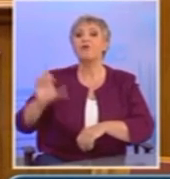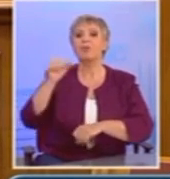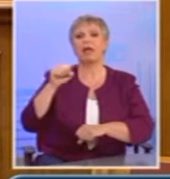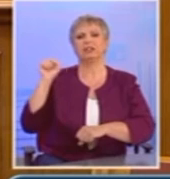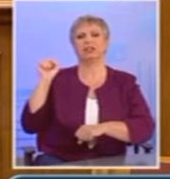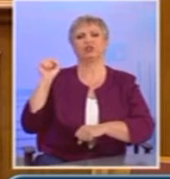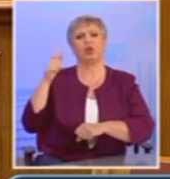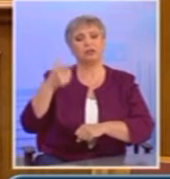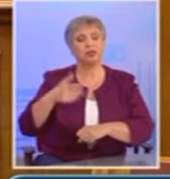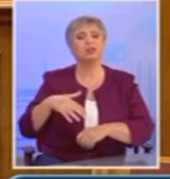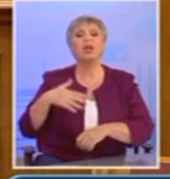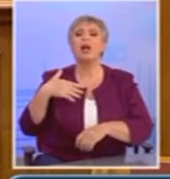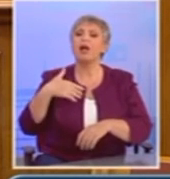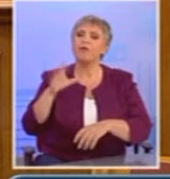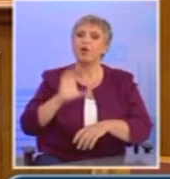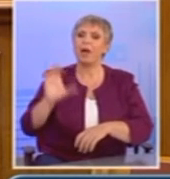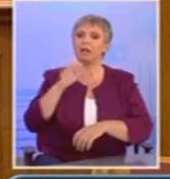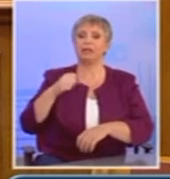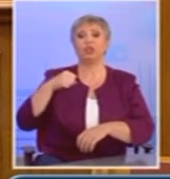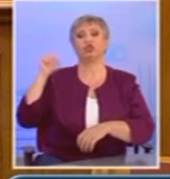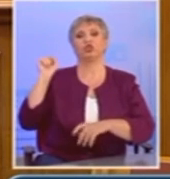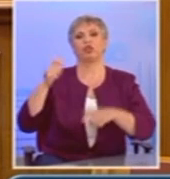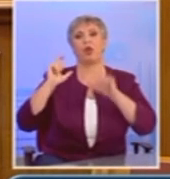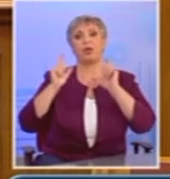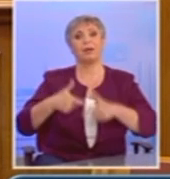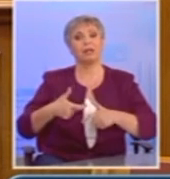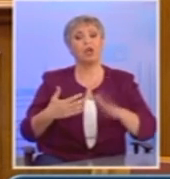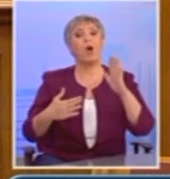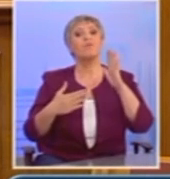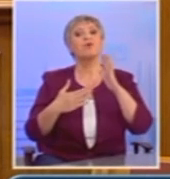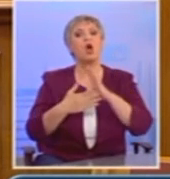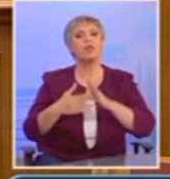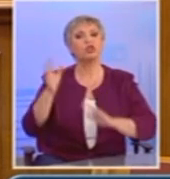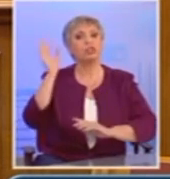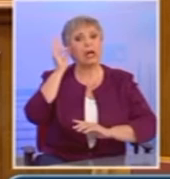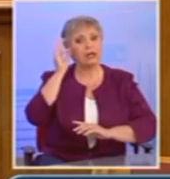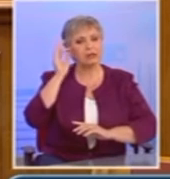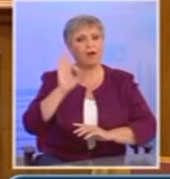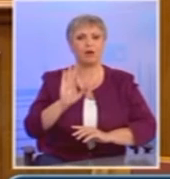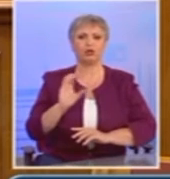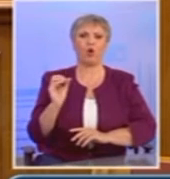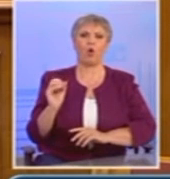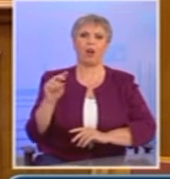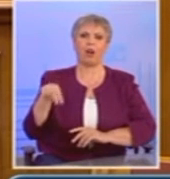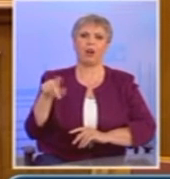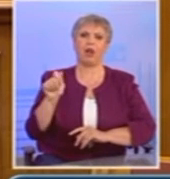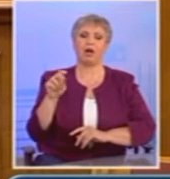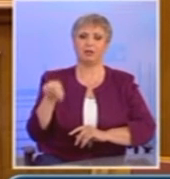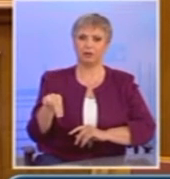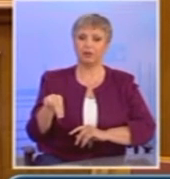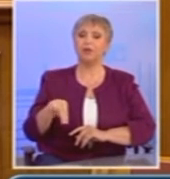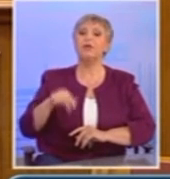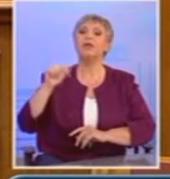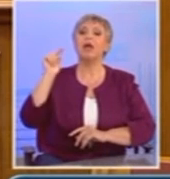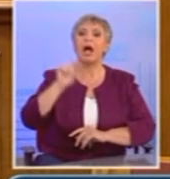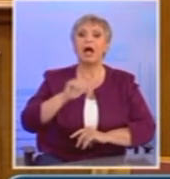οι Ευρωπαίοι Σοσιαλδημοκράτες, ο πρόεδρος της Γαλλίας, ο Φρανσουά Ολάντ, ο οποίος ανέκοψε όλες